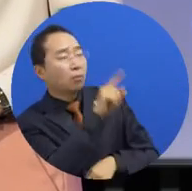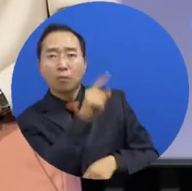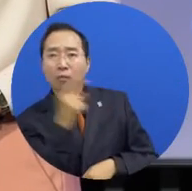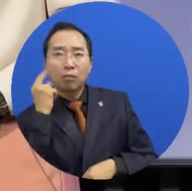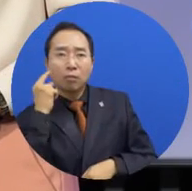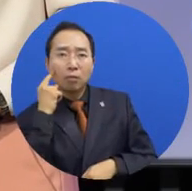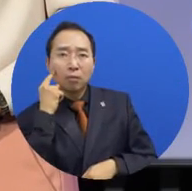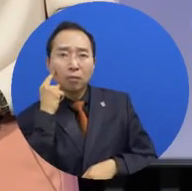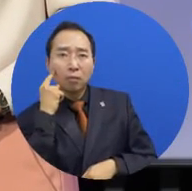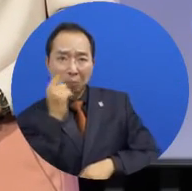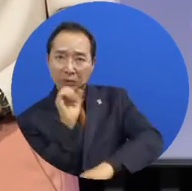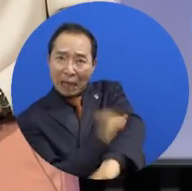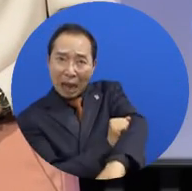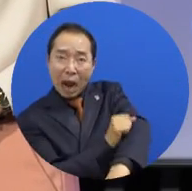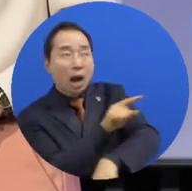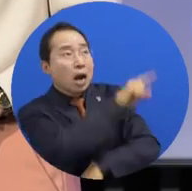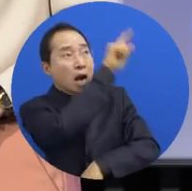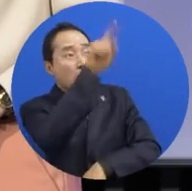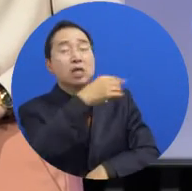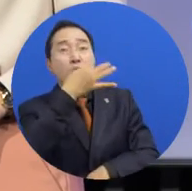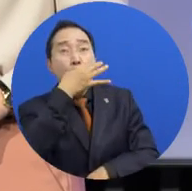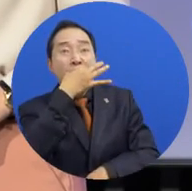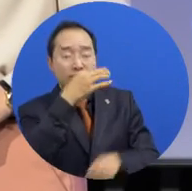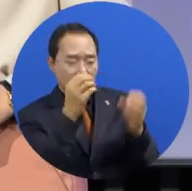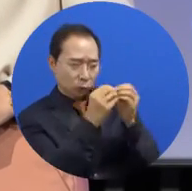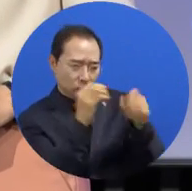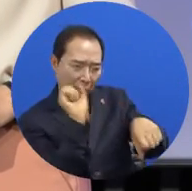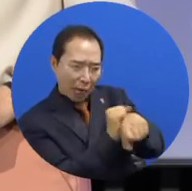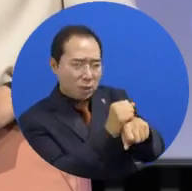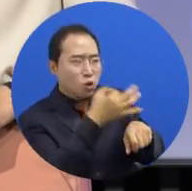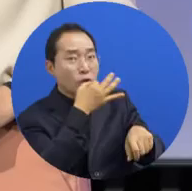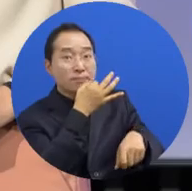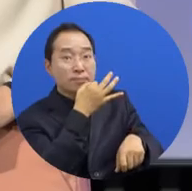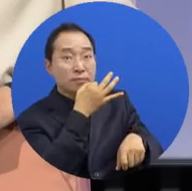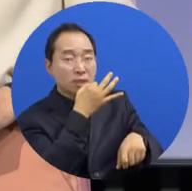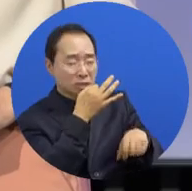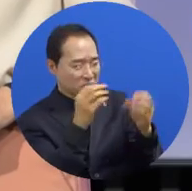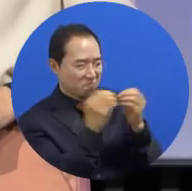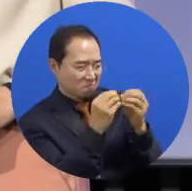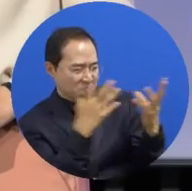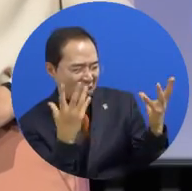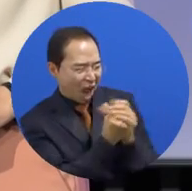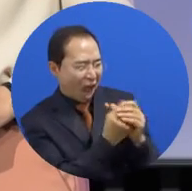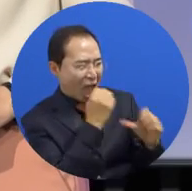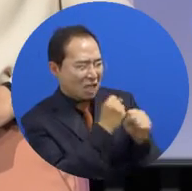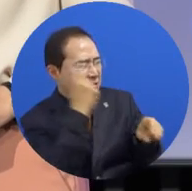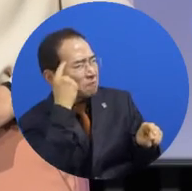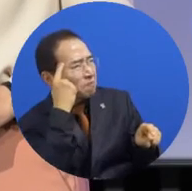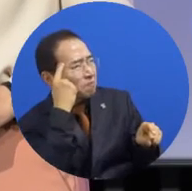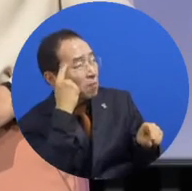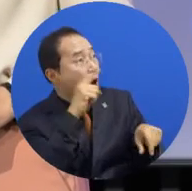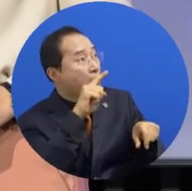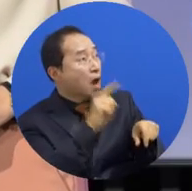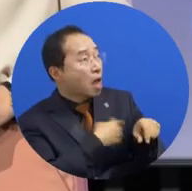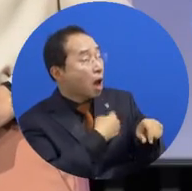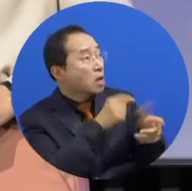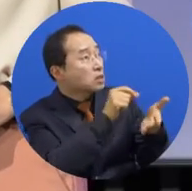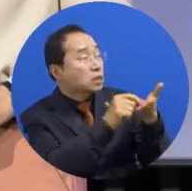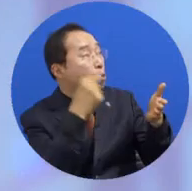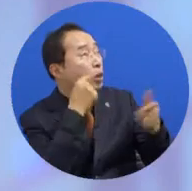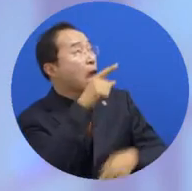이분들은 재능이 넘치니까 욕심이 더 많아지고 그러면 완성도에 대한 게 더 커지는